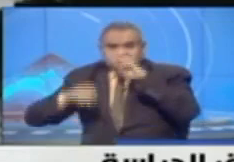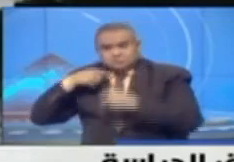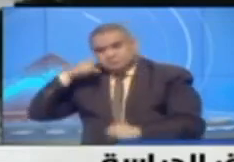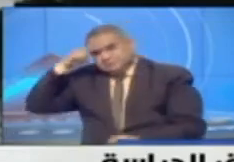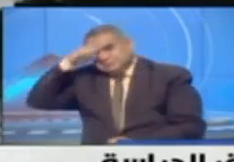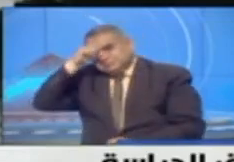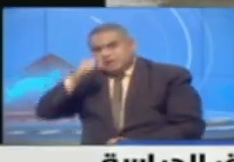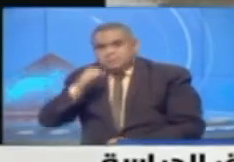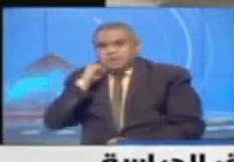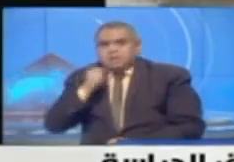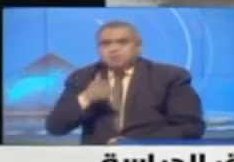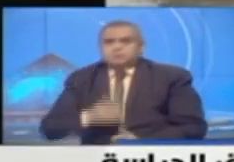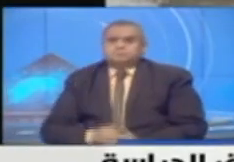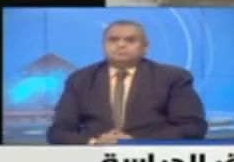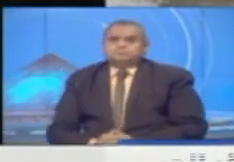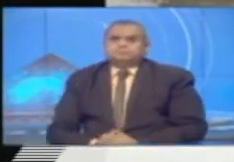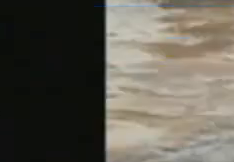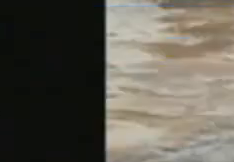الأحوال الجوية.